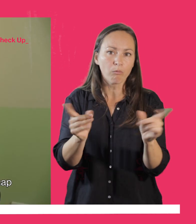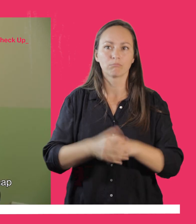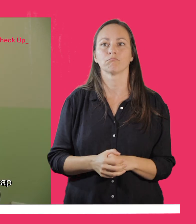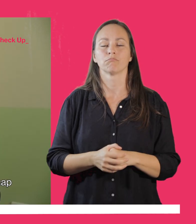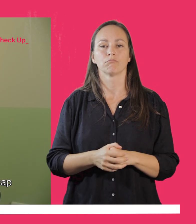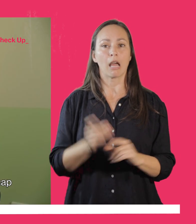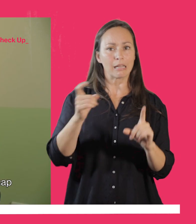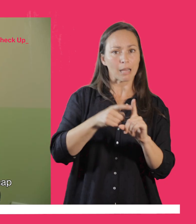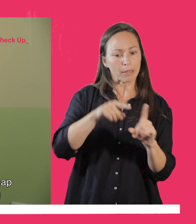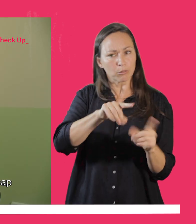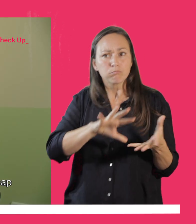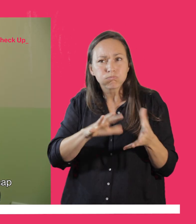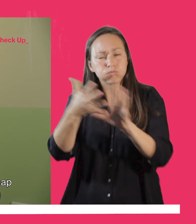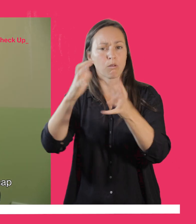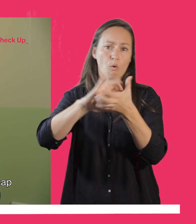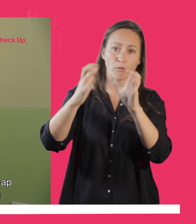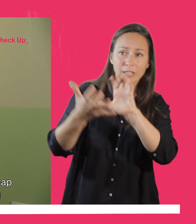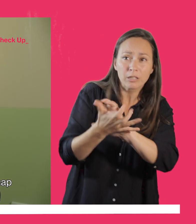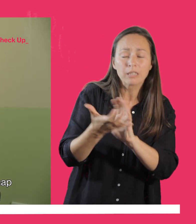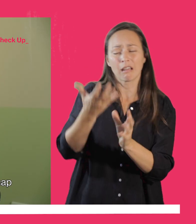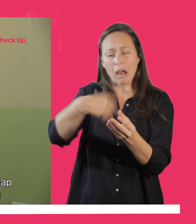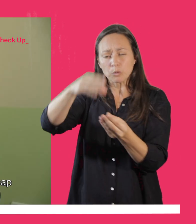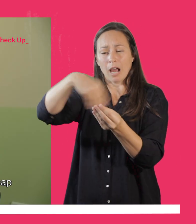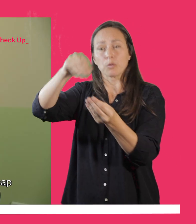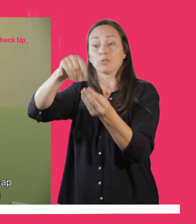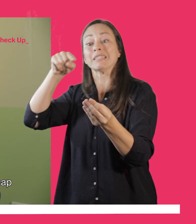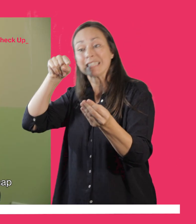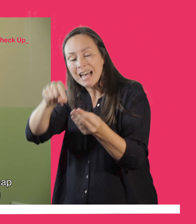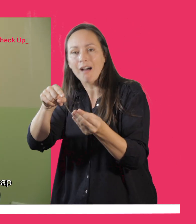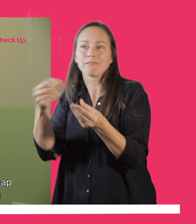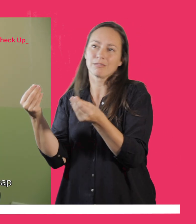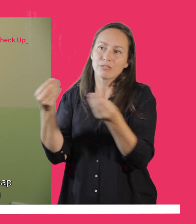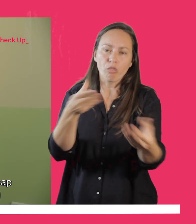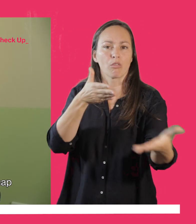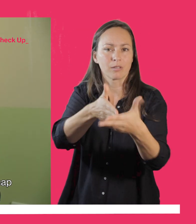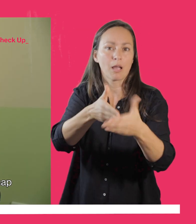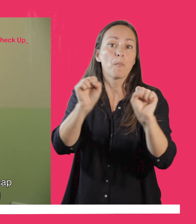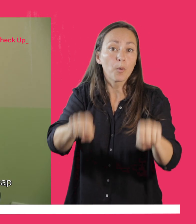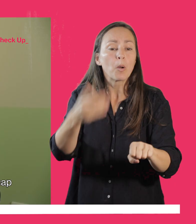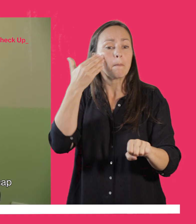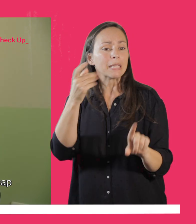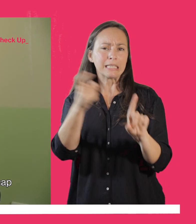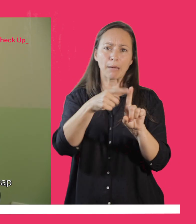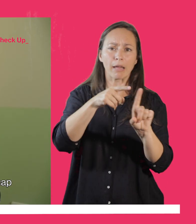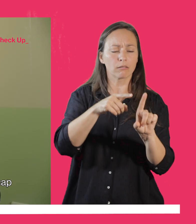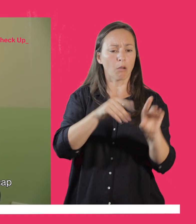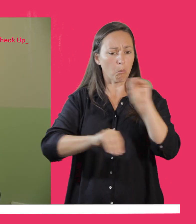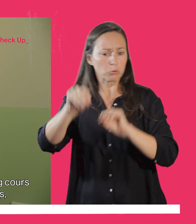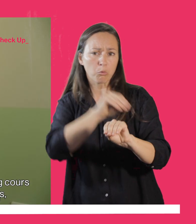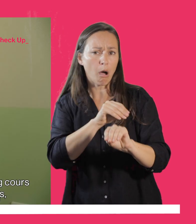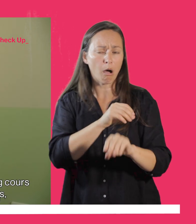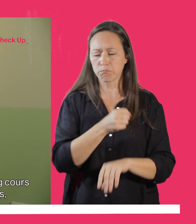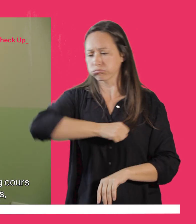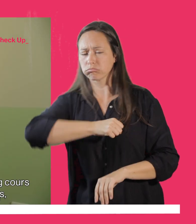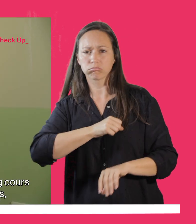Le diabète n'est pas un handicap. Ce qui entraîne un handicap, c'est les complications qui vont être liées au diabète. Si on